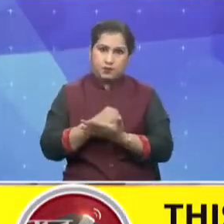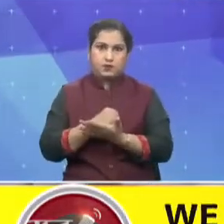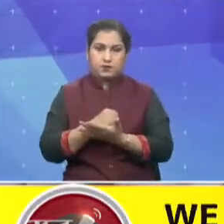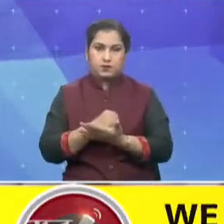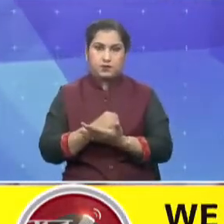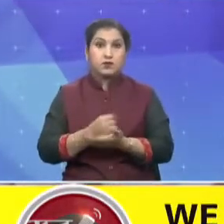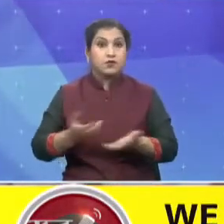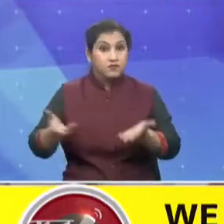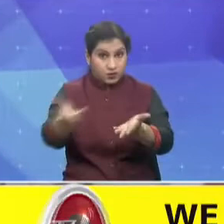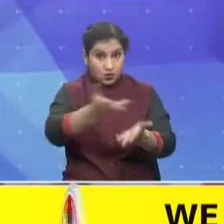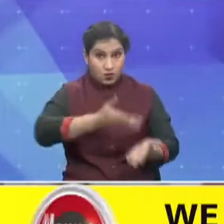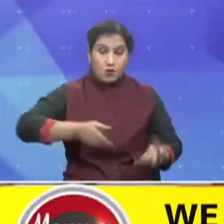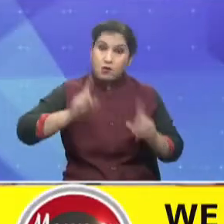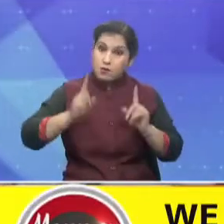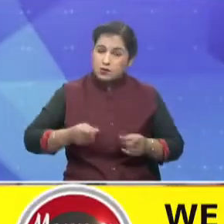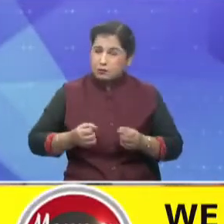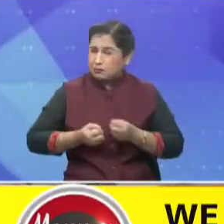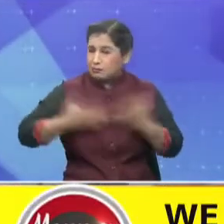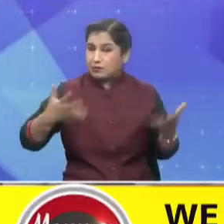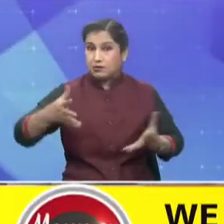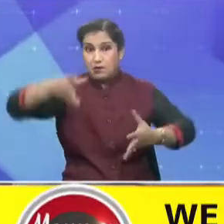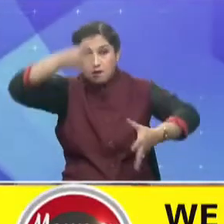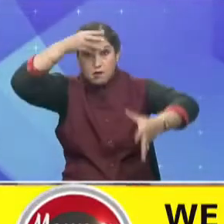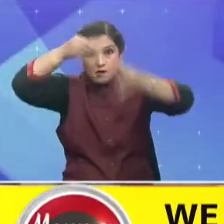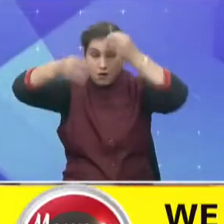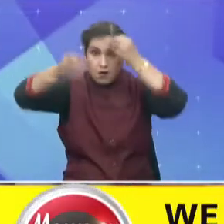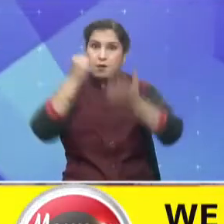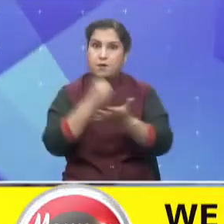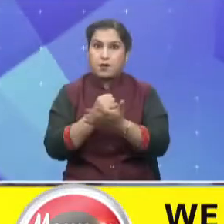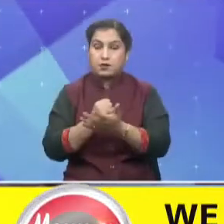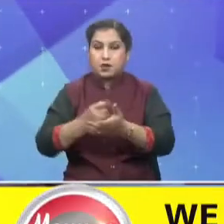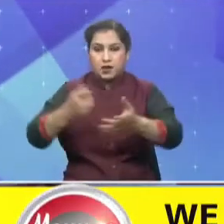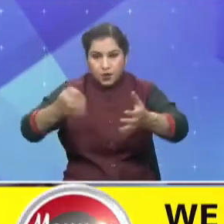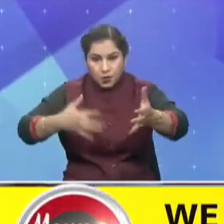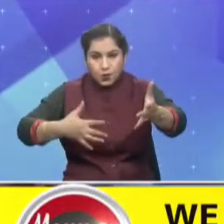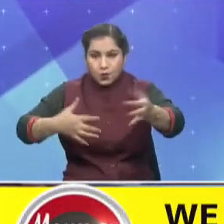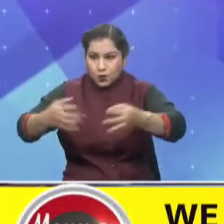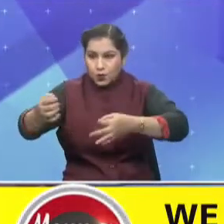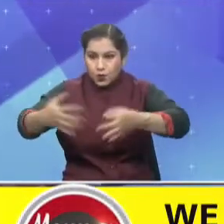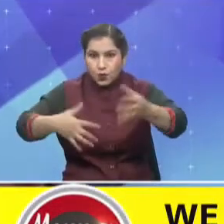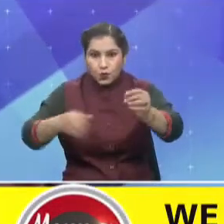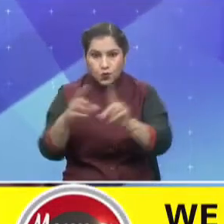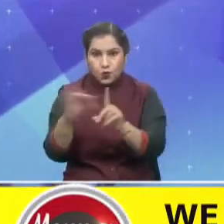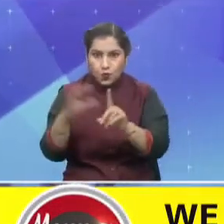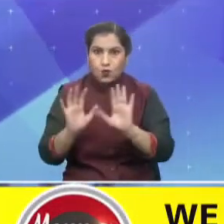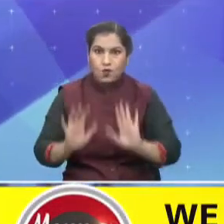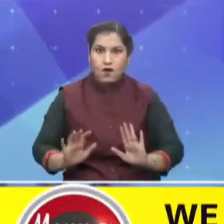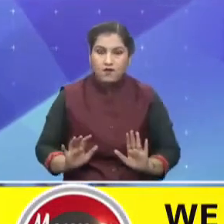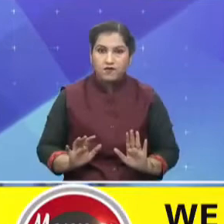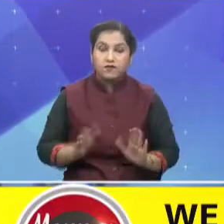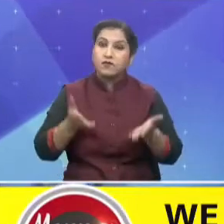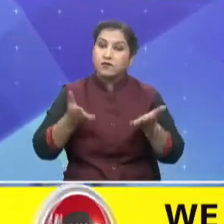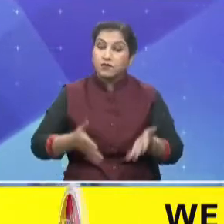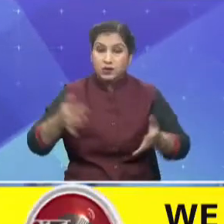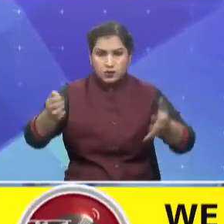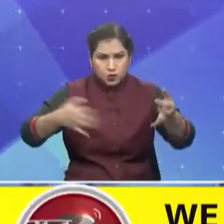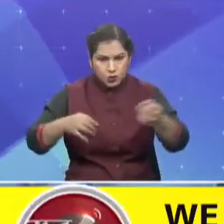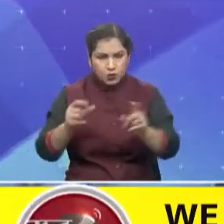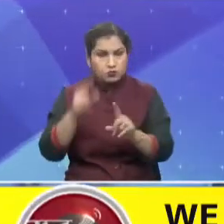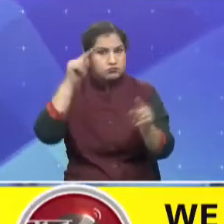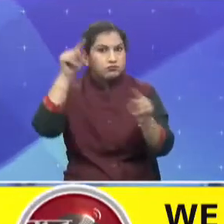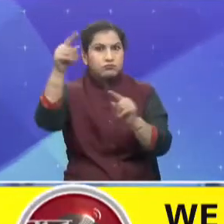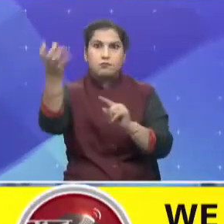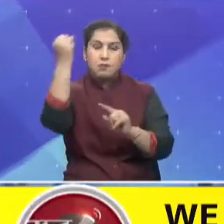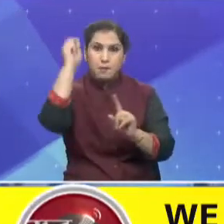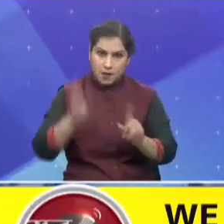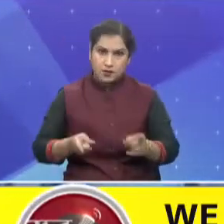हमें कितना कुछ सीखना है, नए नए इनोवेशंस करने हैं, नए नए लक्ष्य हासिल करने